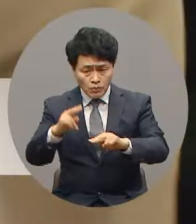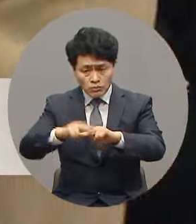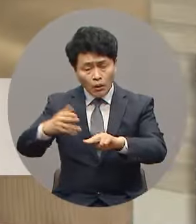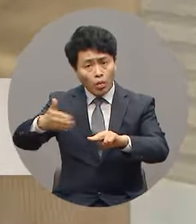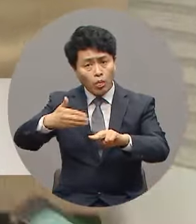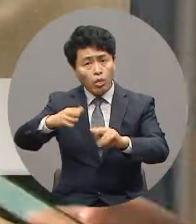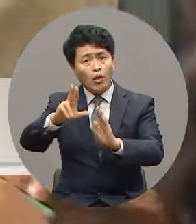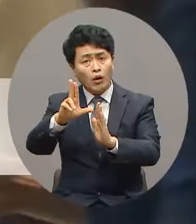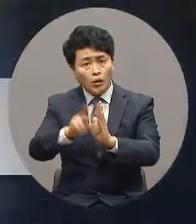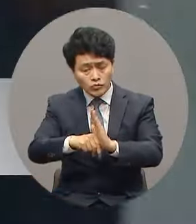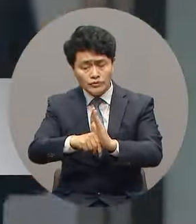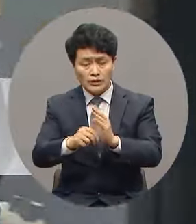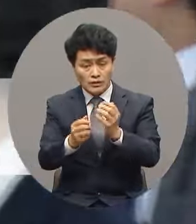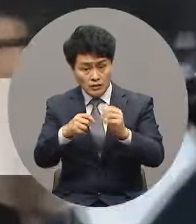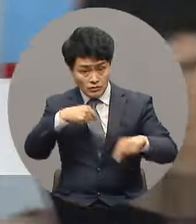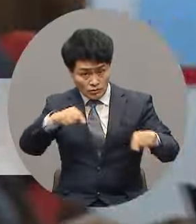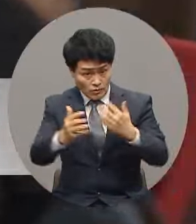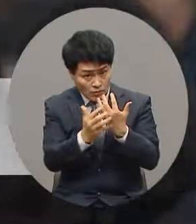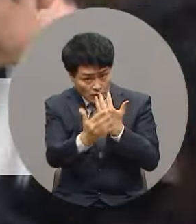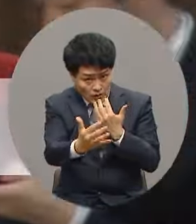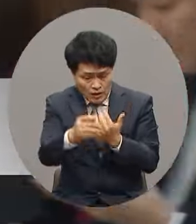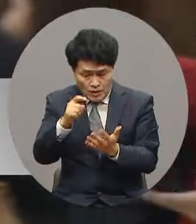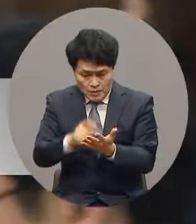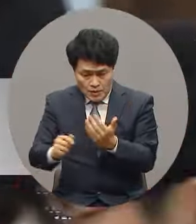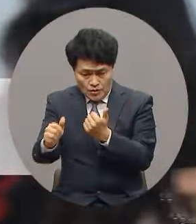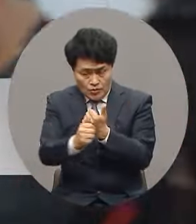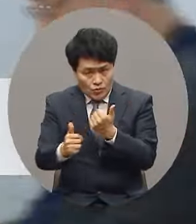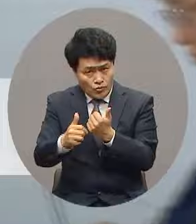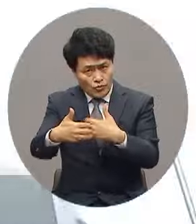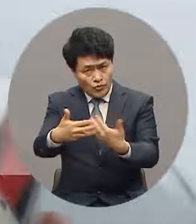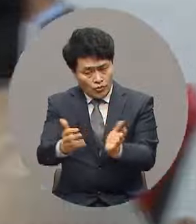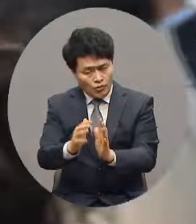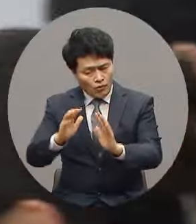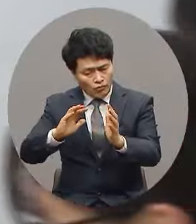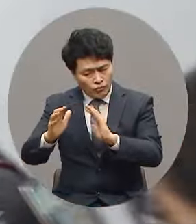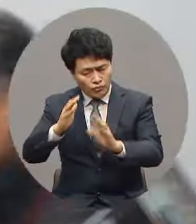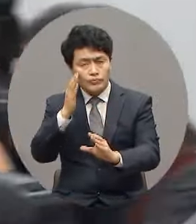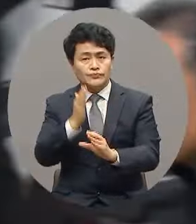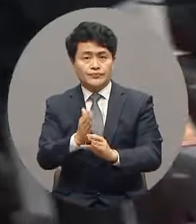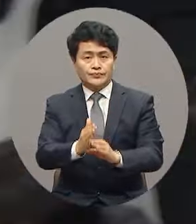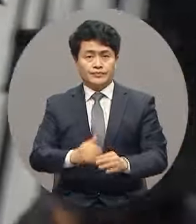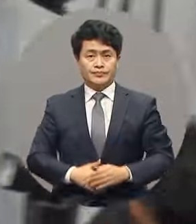채우기 위한 전당대회 개최나 비상대책위 구성안 등을 논의하고 있습니다.